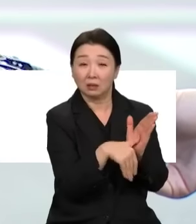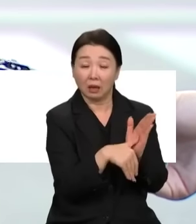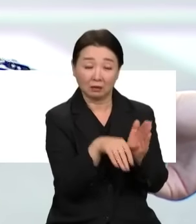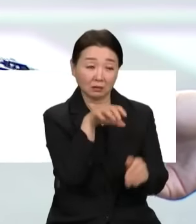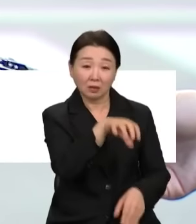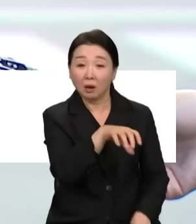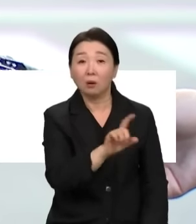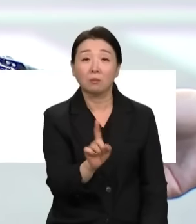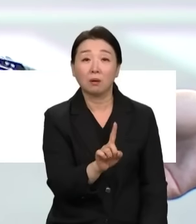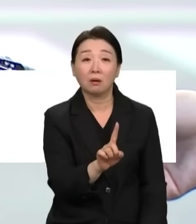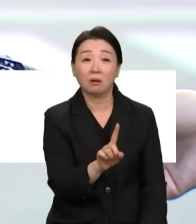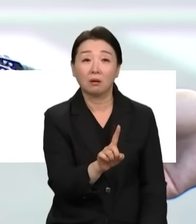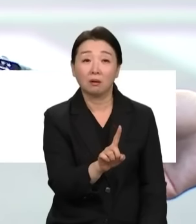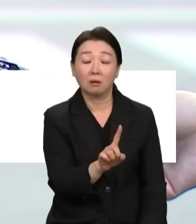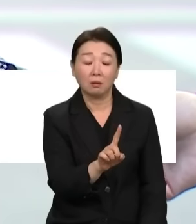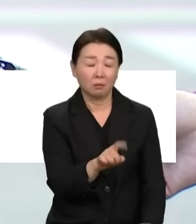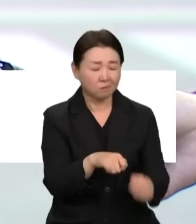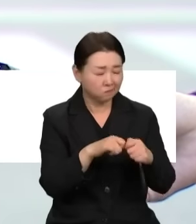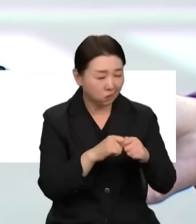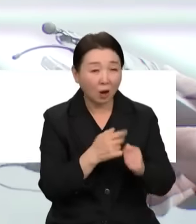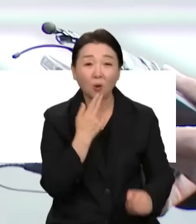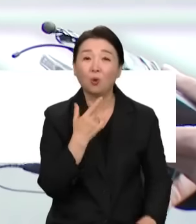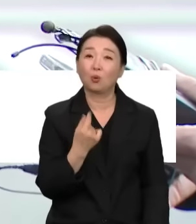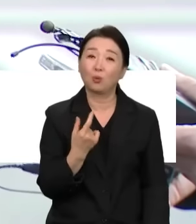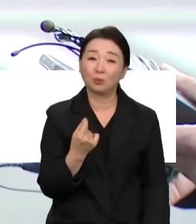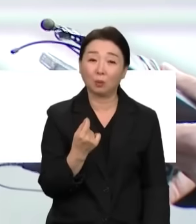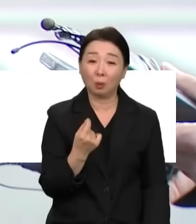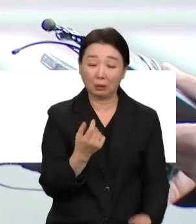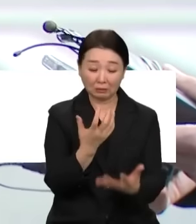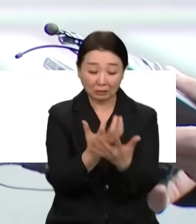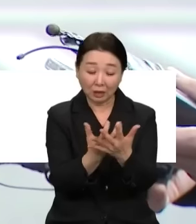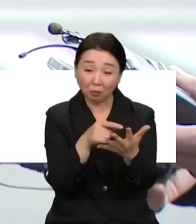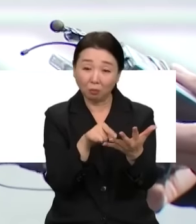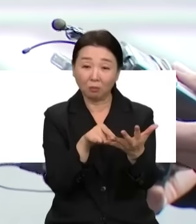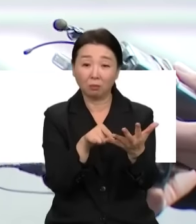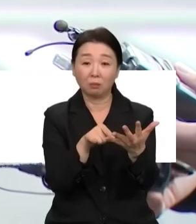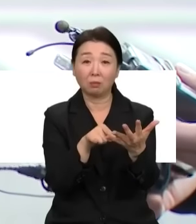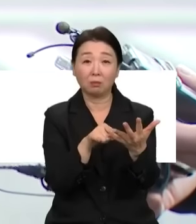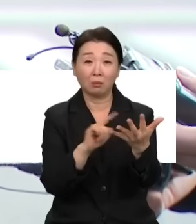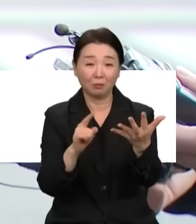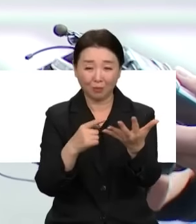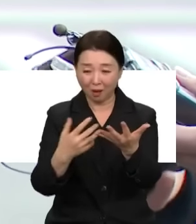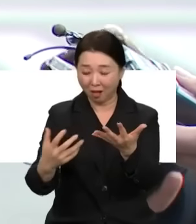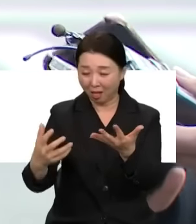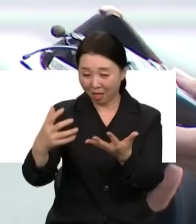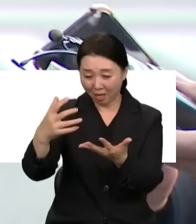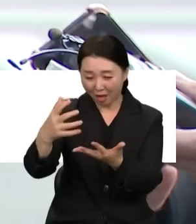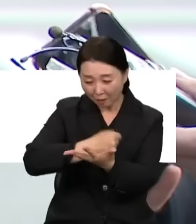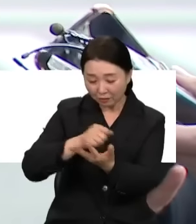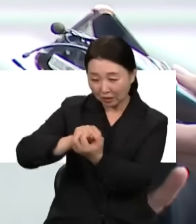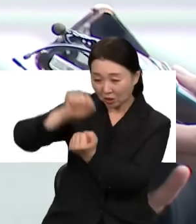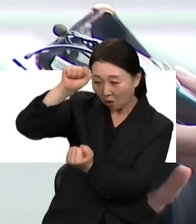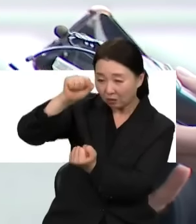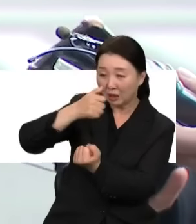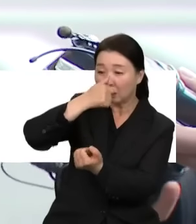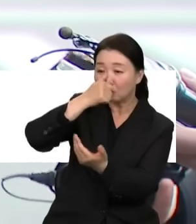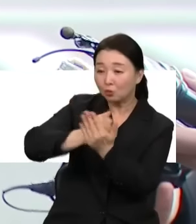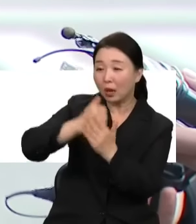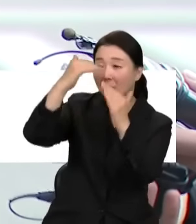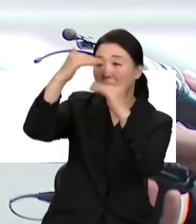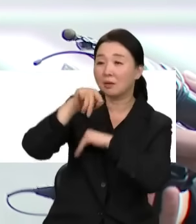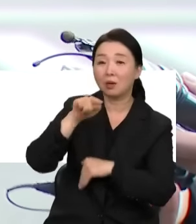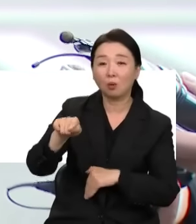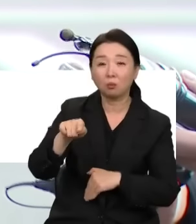장소 이런 것들이 구체적이지 못하고 자료와 그 압수수색 영장에 기재된 범죄 사실,